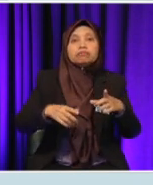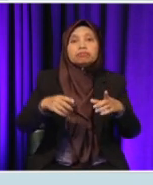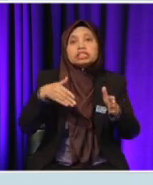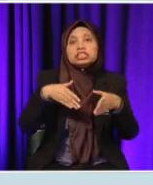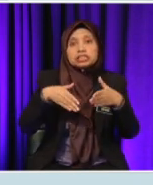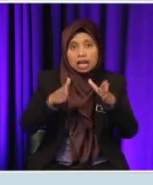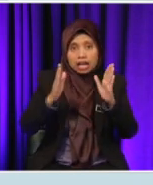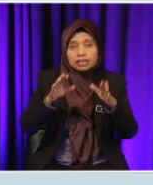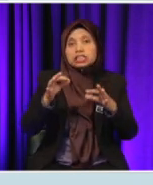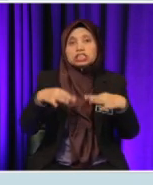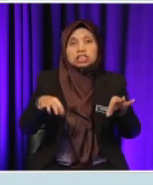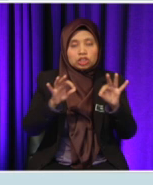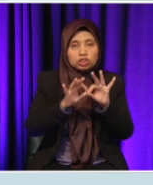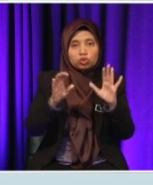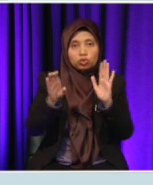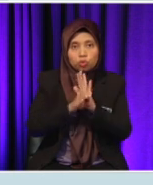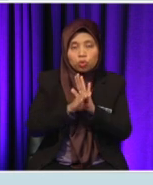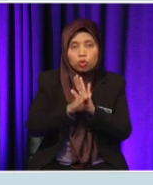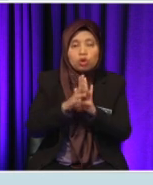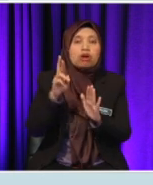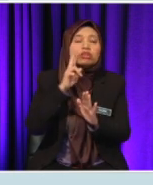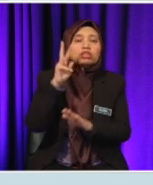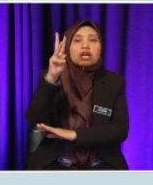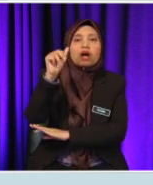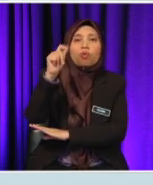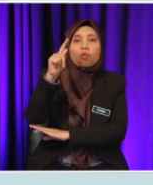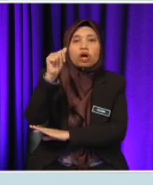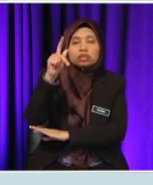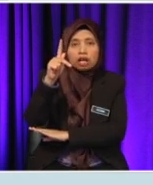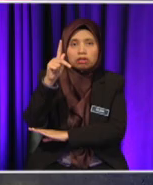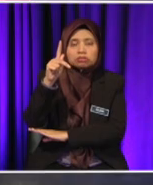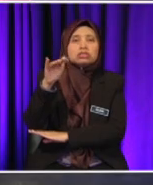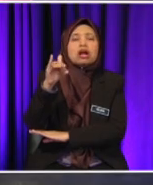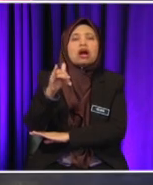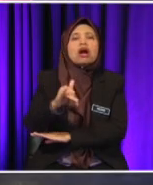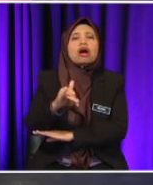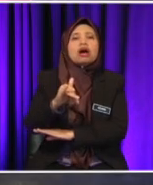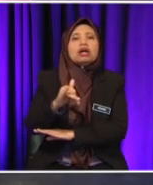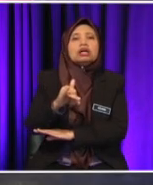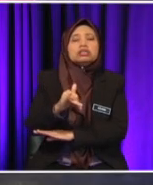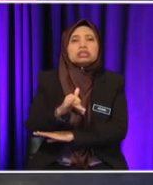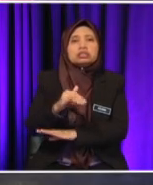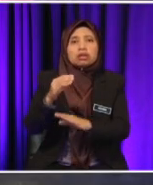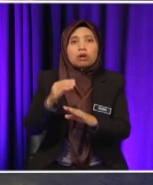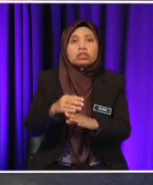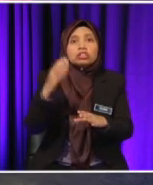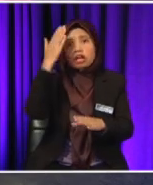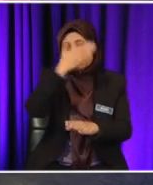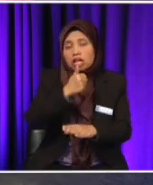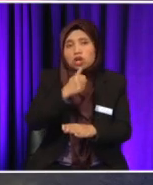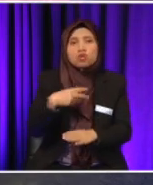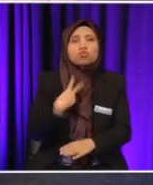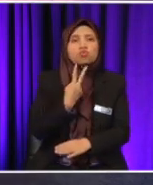Rina adalah watak watak seseorang yang cantik bersuara merdu dan